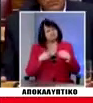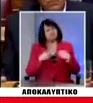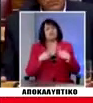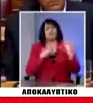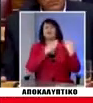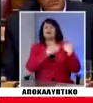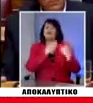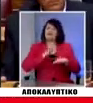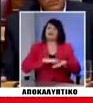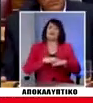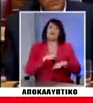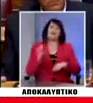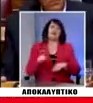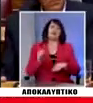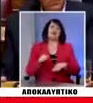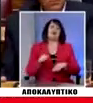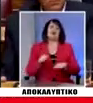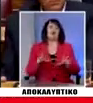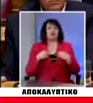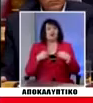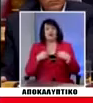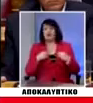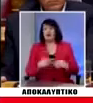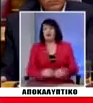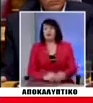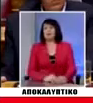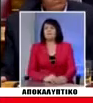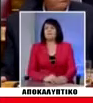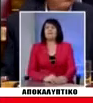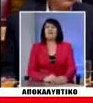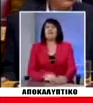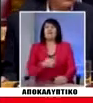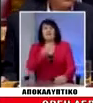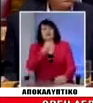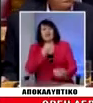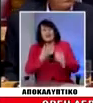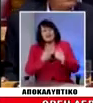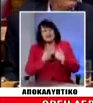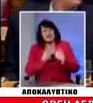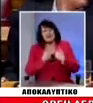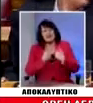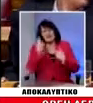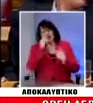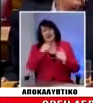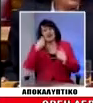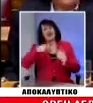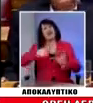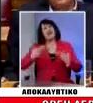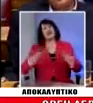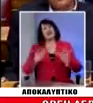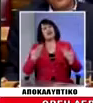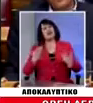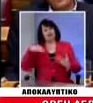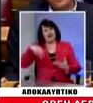ευθυνών αυτοκριτικά που έχουμε, μας αναλογεί. Με αποκαλέσατε γραφικό κύριε. Όχι κύριε, με πολύ συμπάθεια. Με πολύ